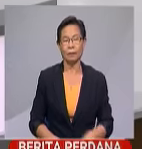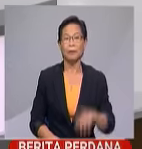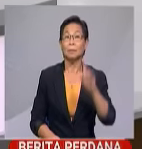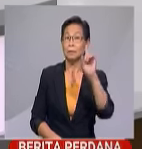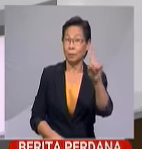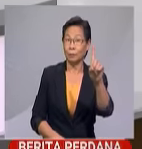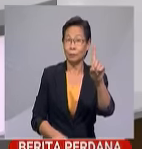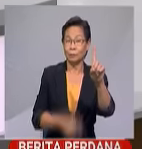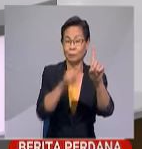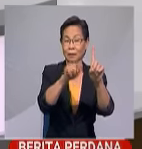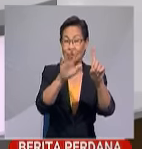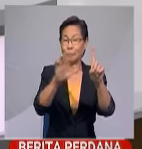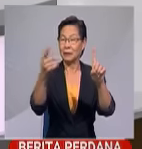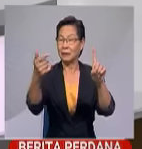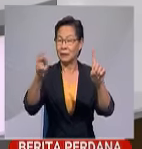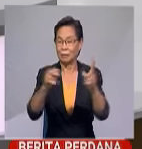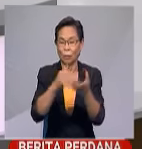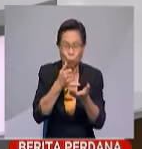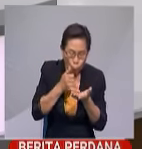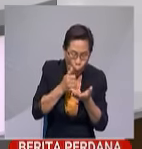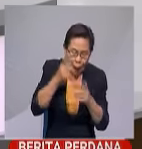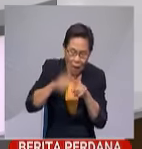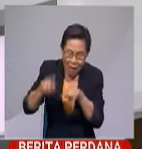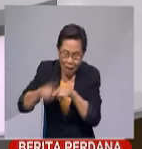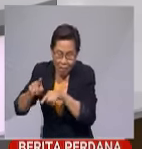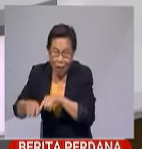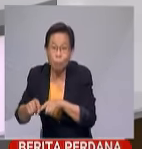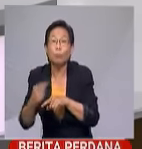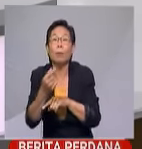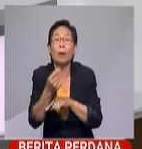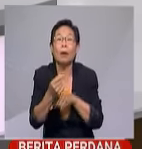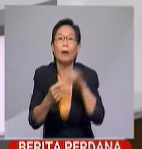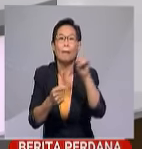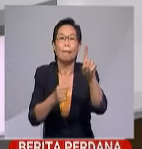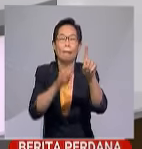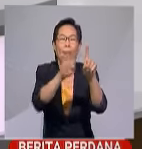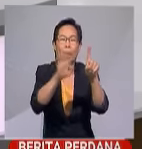Satu 1.5 tan dadah pelbagai jenis bernilai